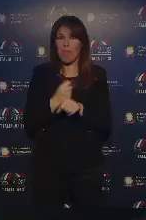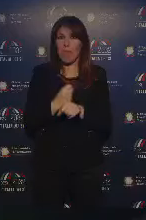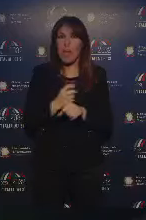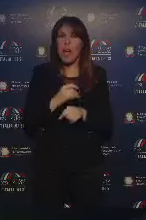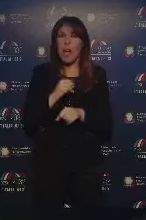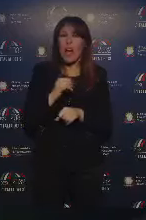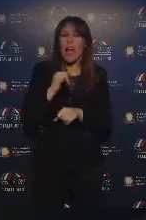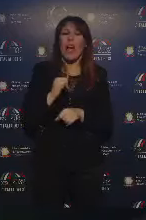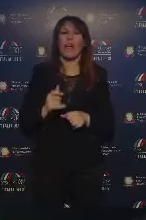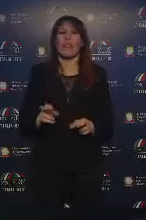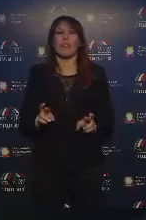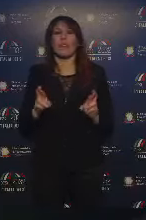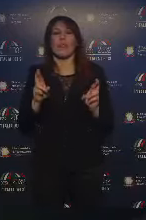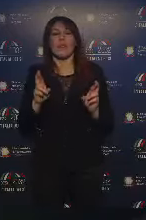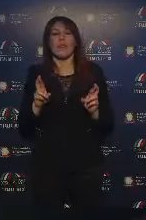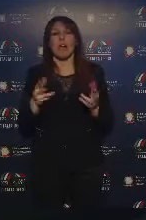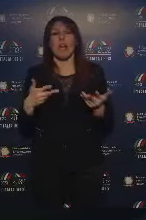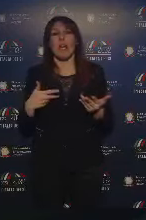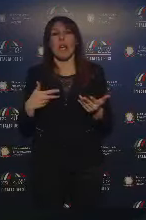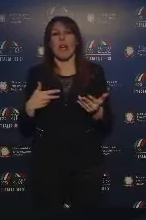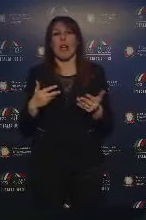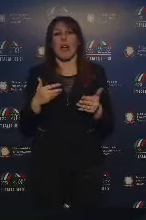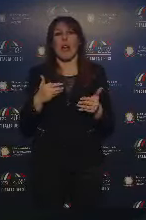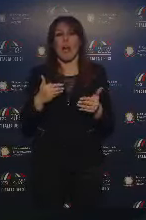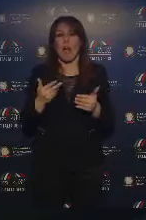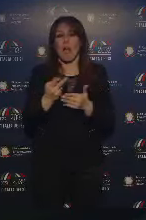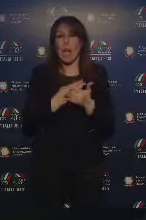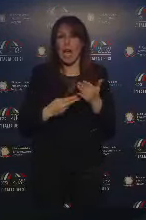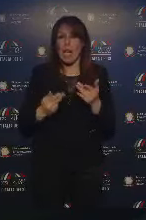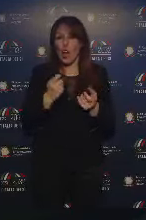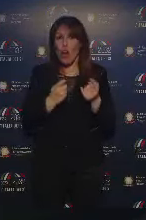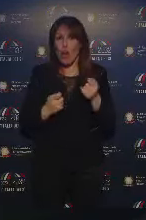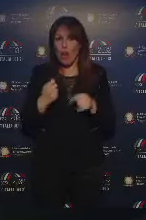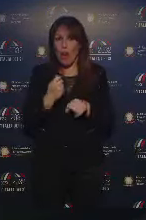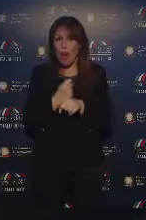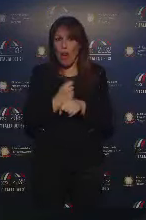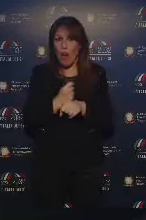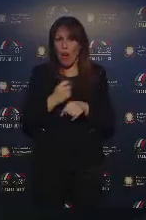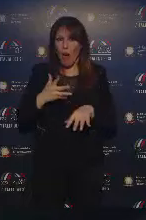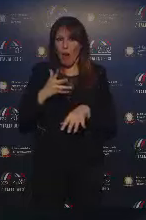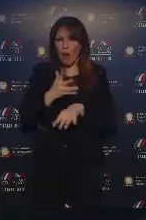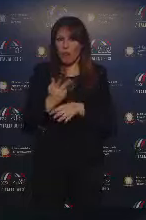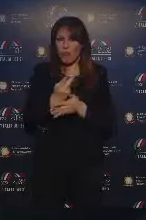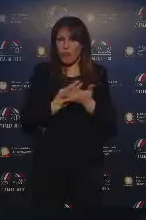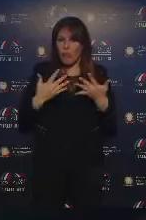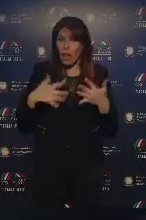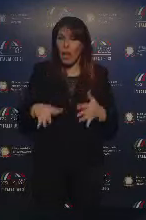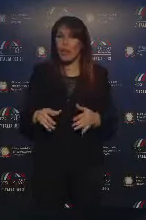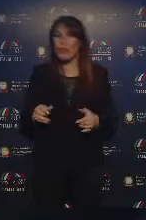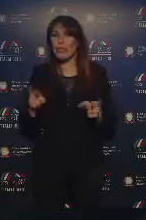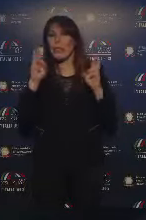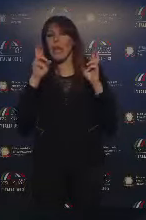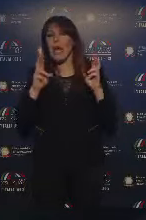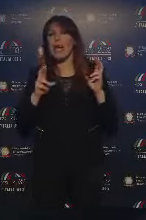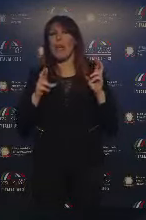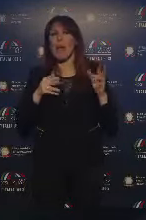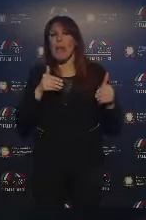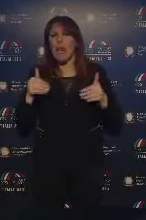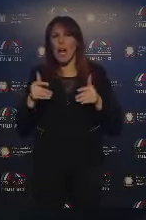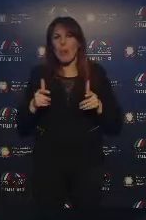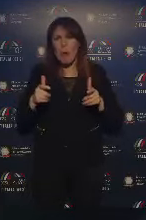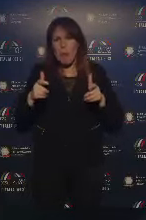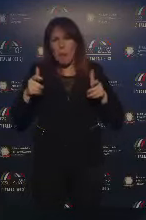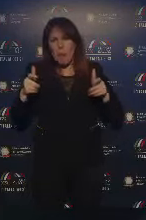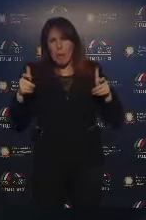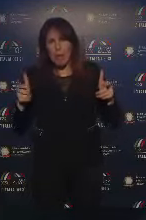siano incrementi miliardari sui piani economici su cui siamo andati ovviamente a gara Però io sono ottimista per natura Quindi